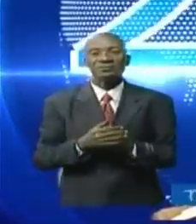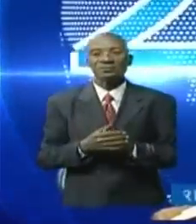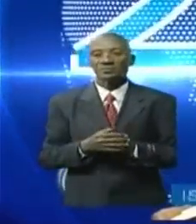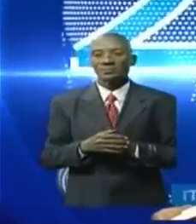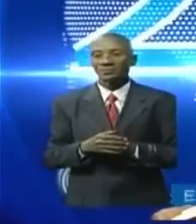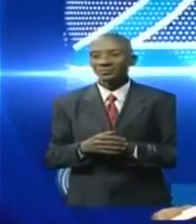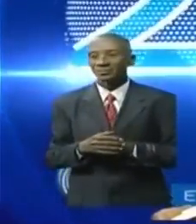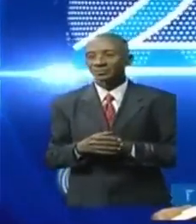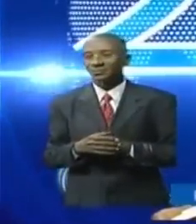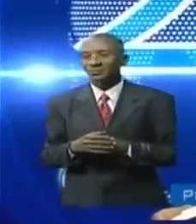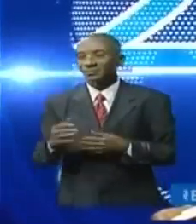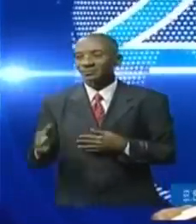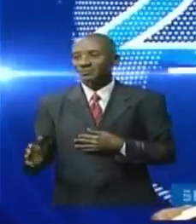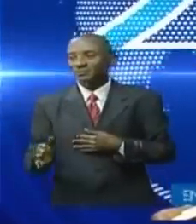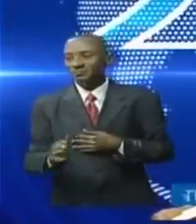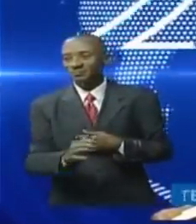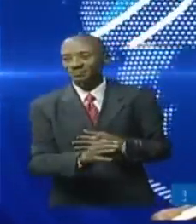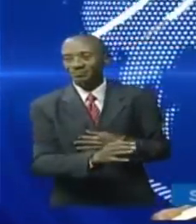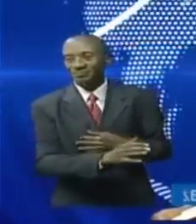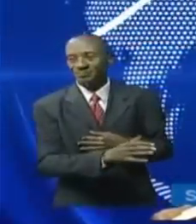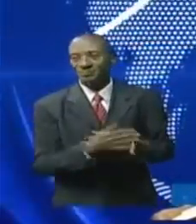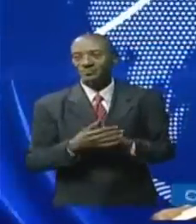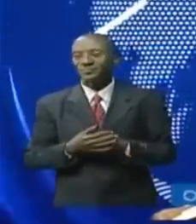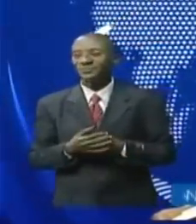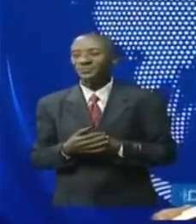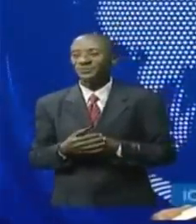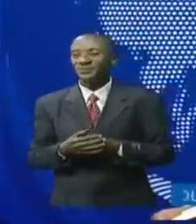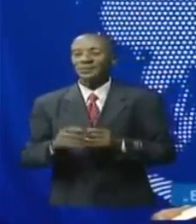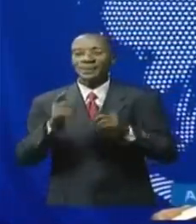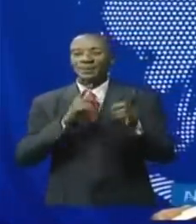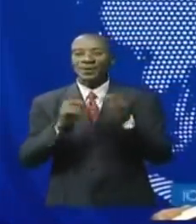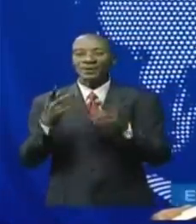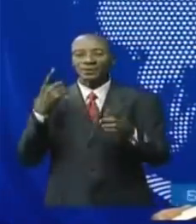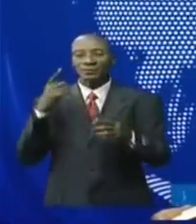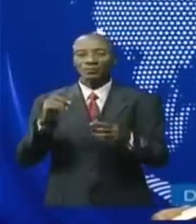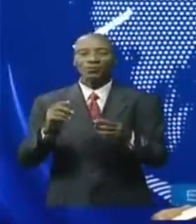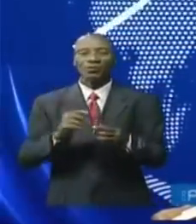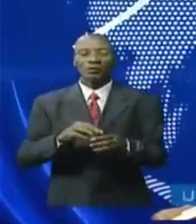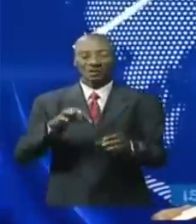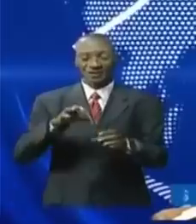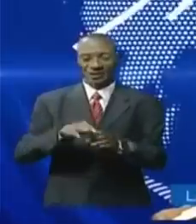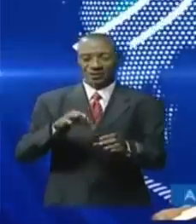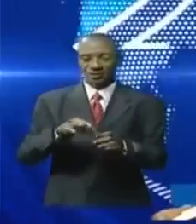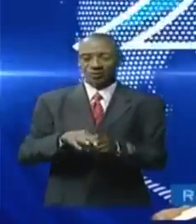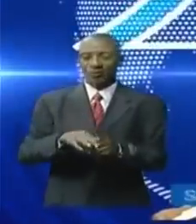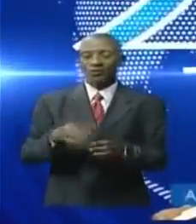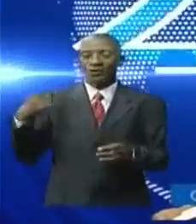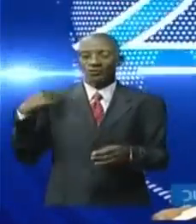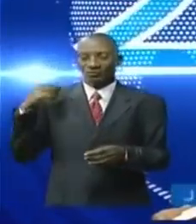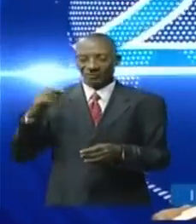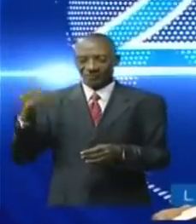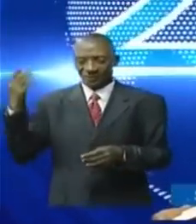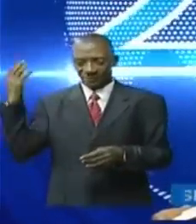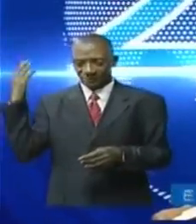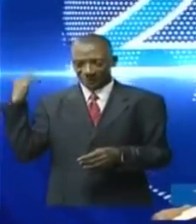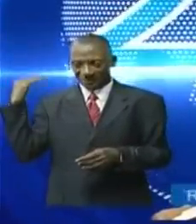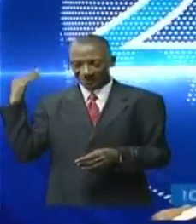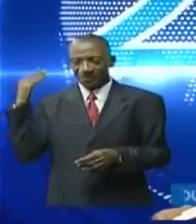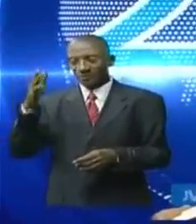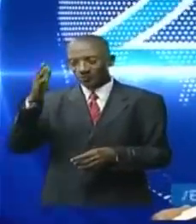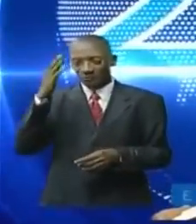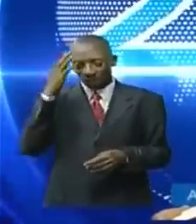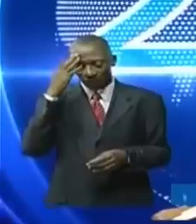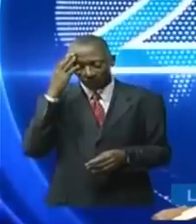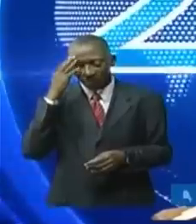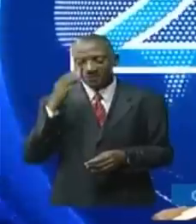Aux élections du 6 mai dernier, le poste de vice-gouverneur a été comblé à Kinshasa. Vous le savez, Gekoko